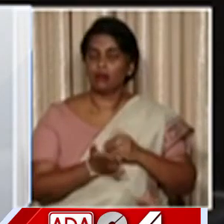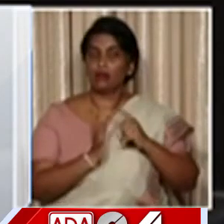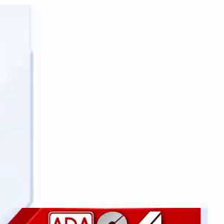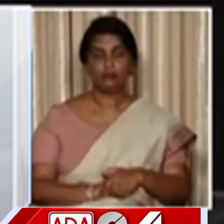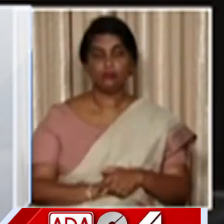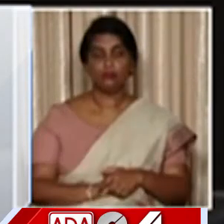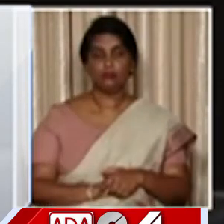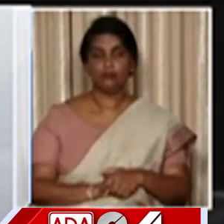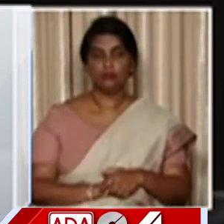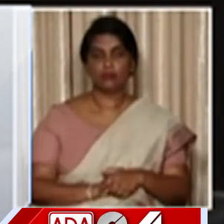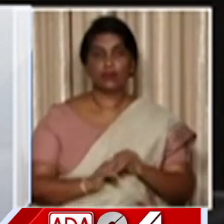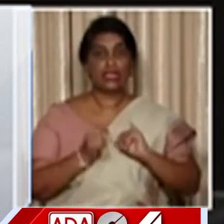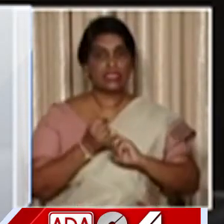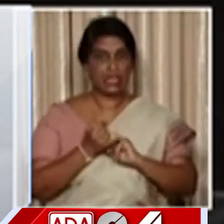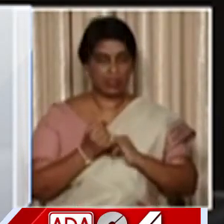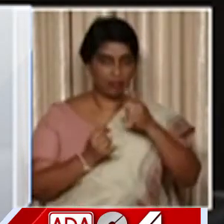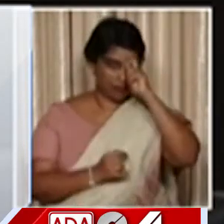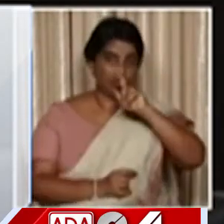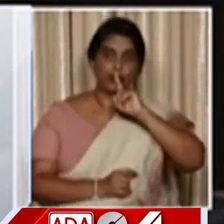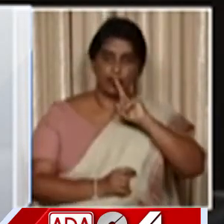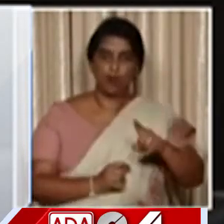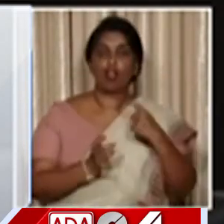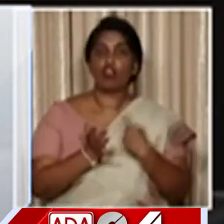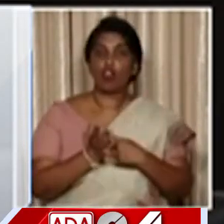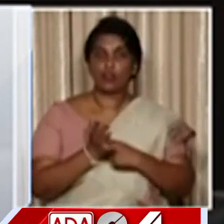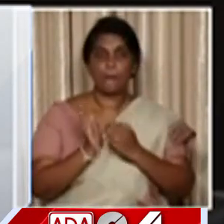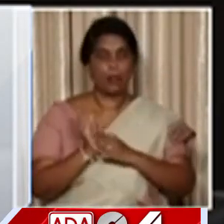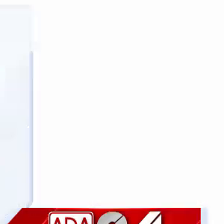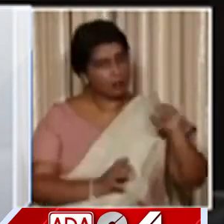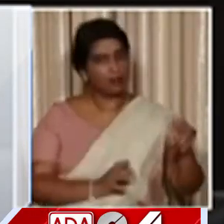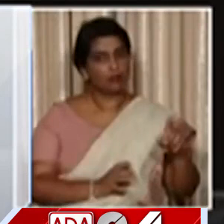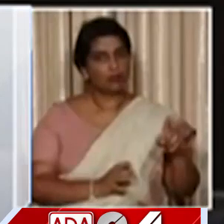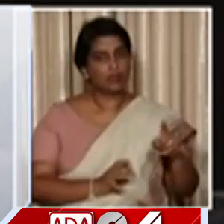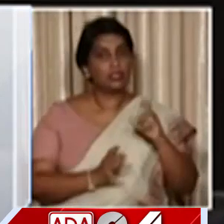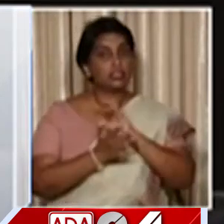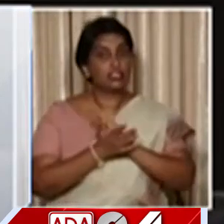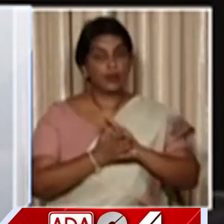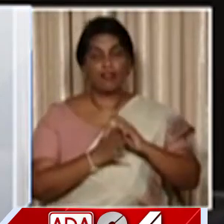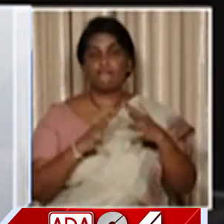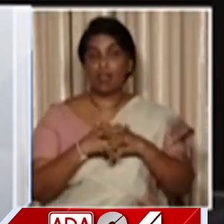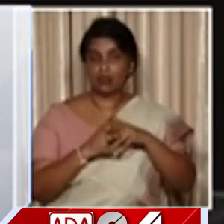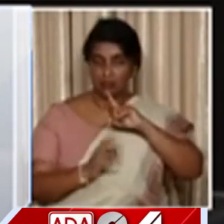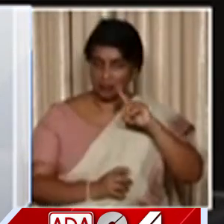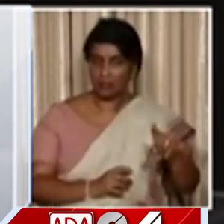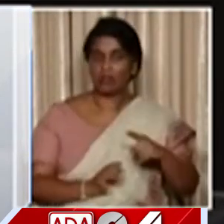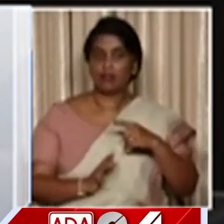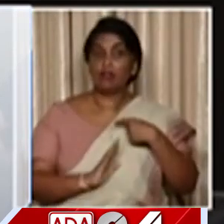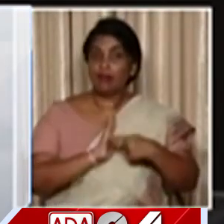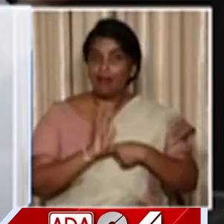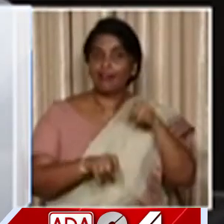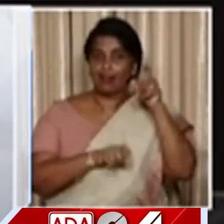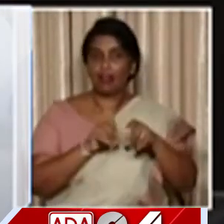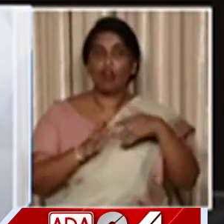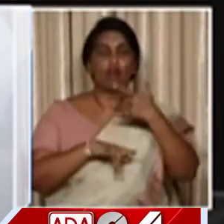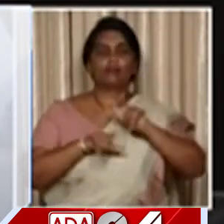කරා ගොඩකට සිදත් වෙත්තමුනි මහත්මයාට කතා කරා රොෂාන් මහනාම් මහත්තයාට කතා කරා චමින්දවාස් මහත්මයාට කතා කරා ලංකාවේ ඉන්නේ එච්චරයි මොකද